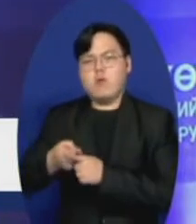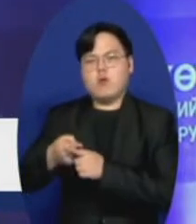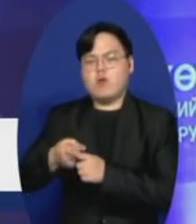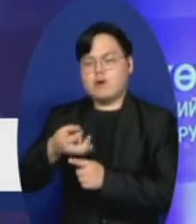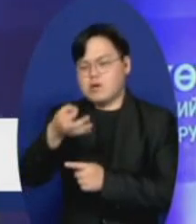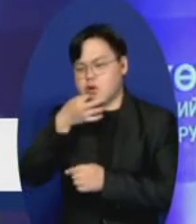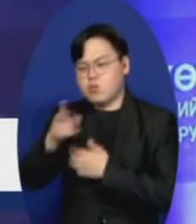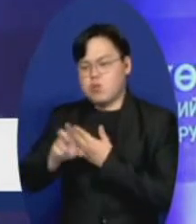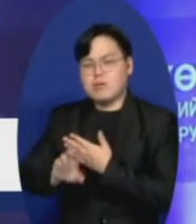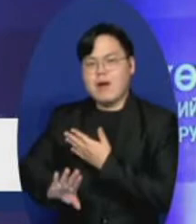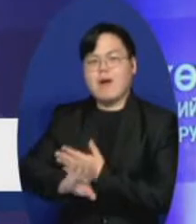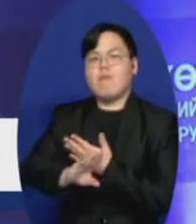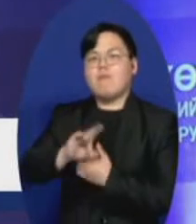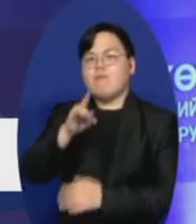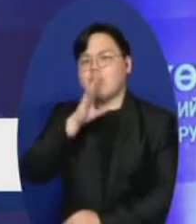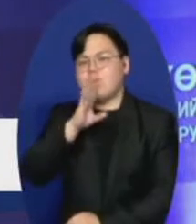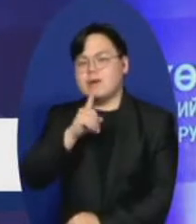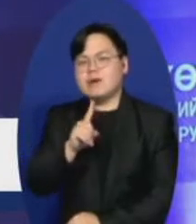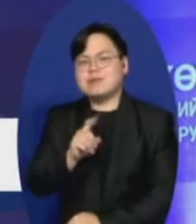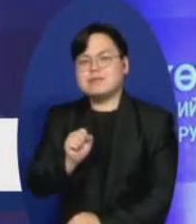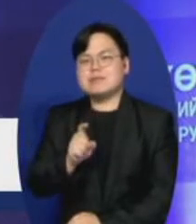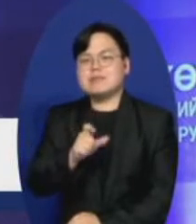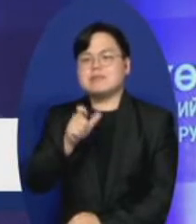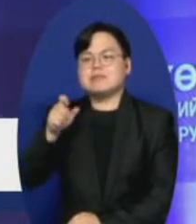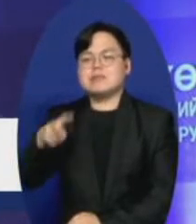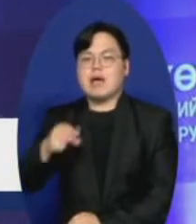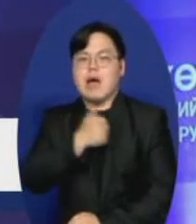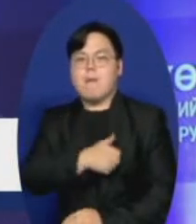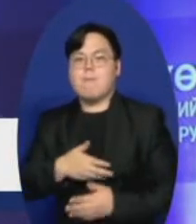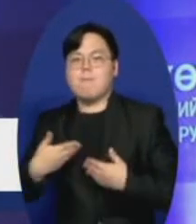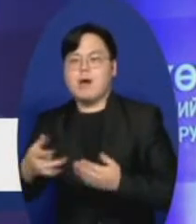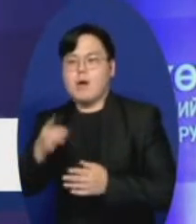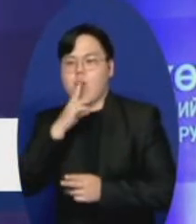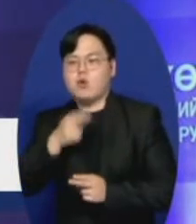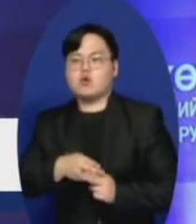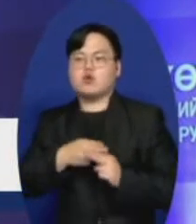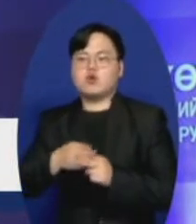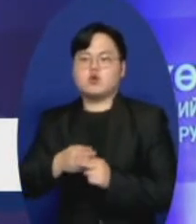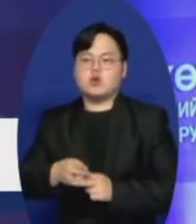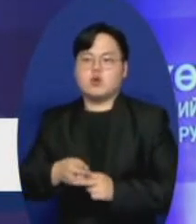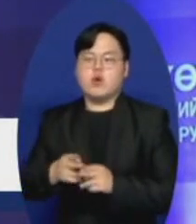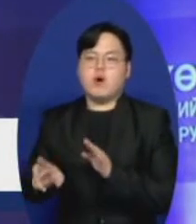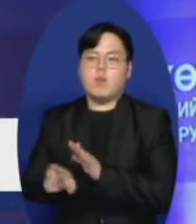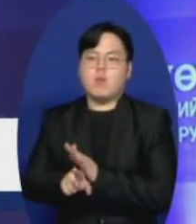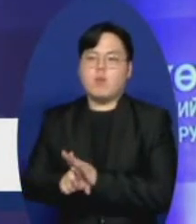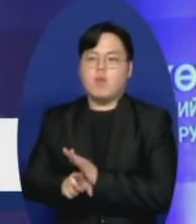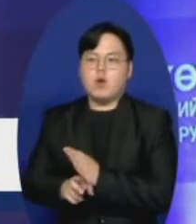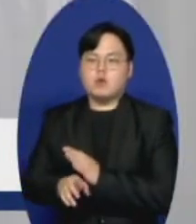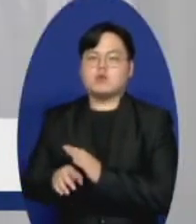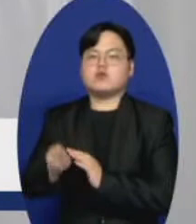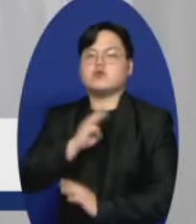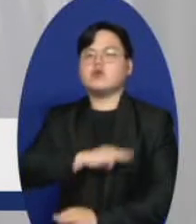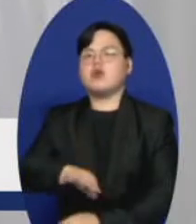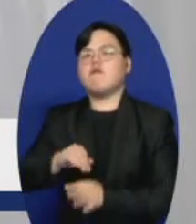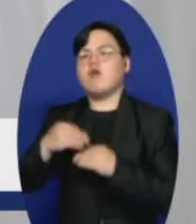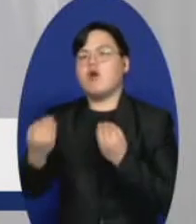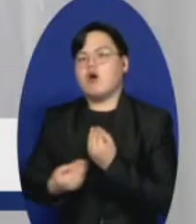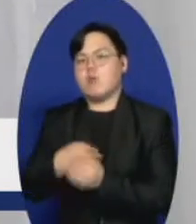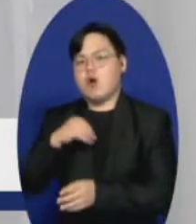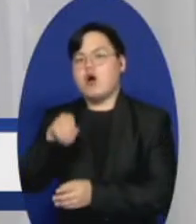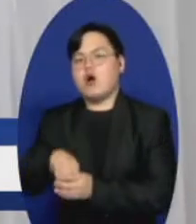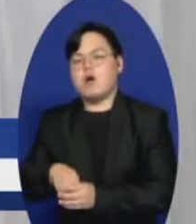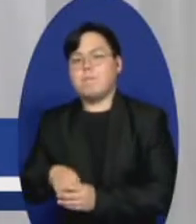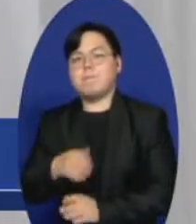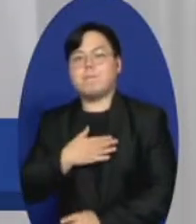эсрэг энэ бүтээгдэхүүнийг одоо зах зээл хангалттай нийлүүлэх зэрэгтээр нь туслаад явъя гэсэн ийм боломжоор энэ борд оролцсон. Манайх